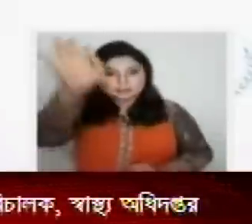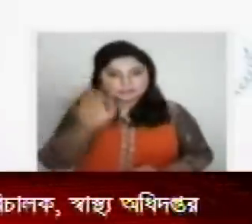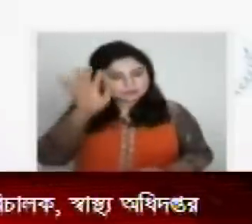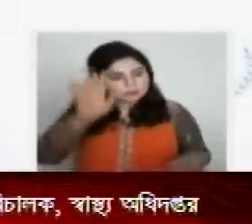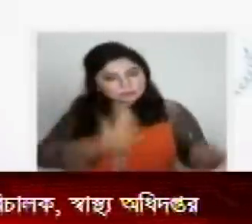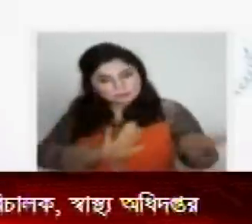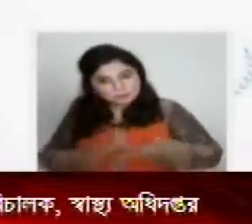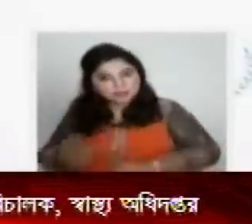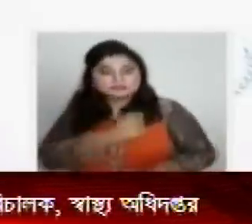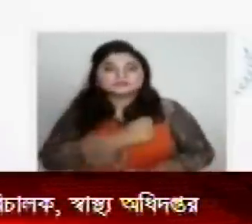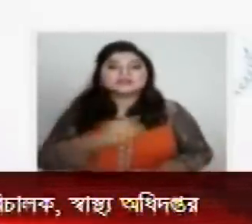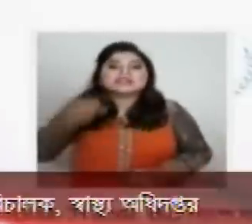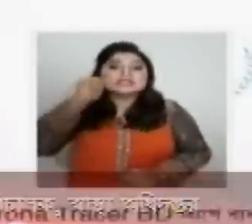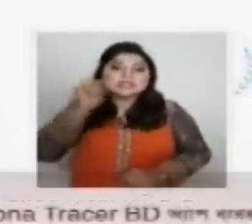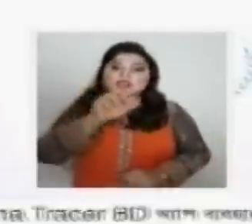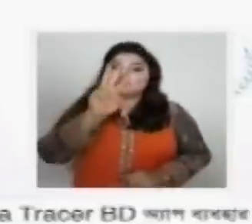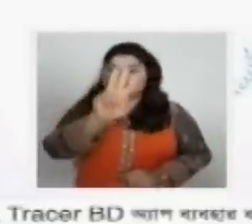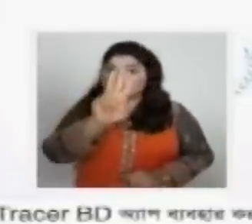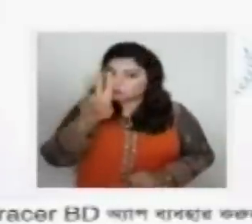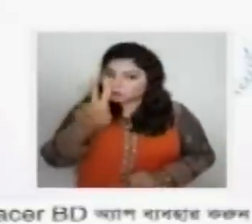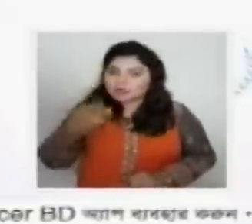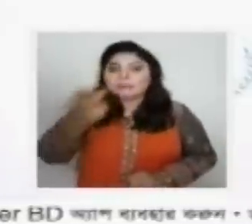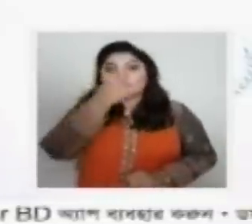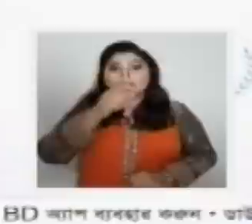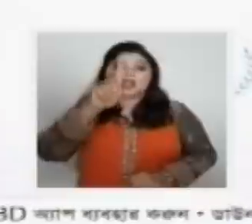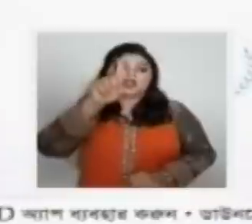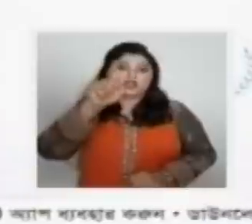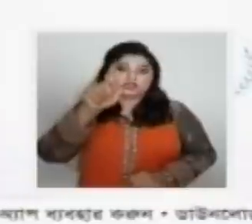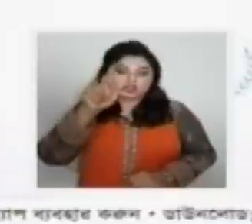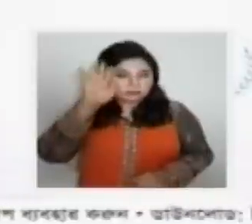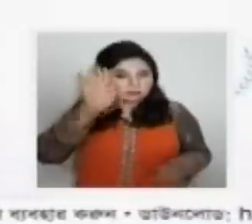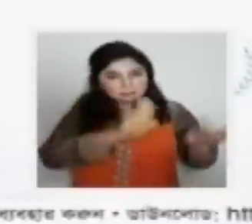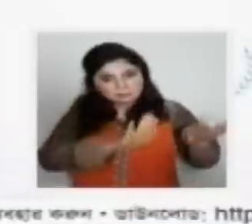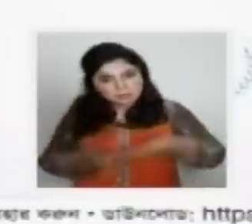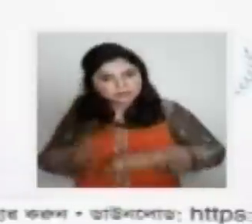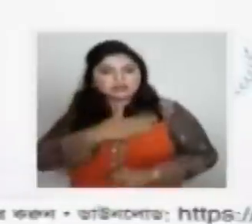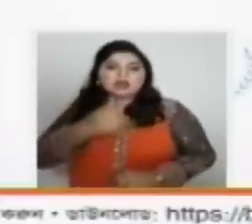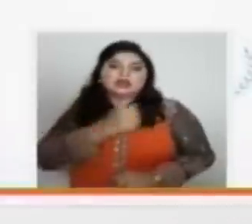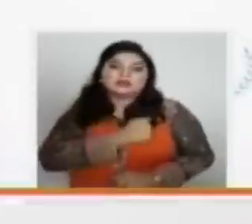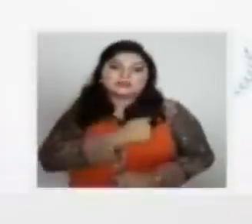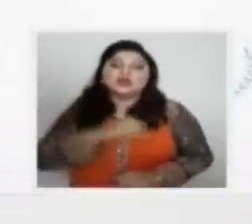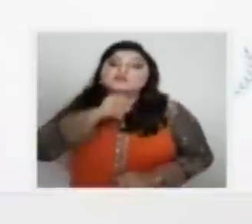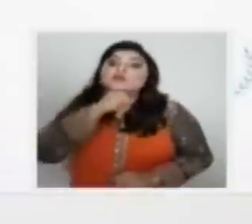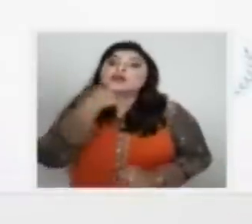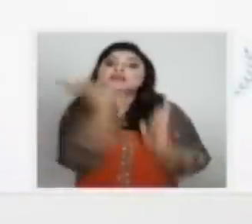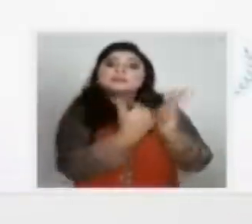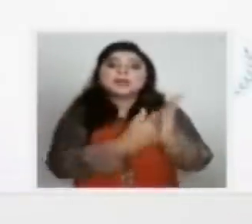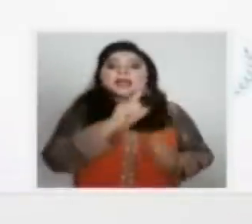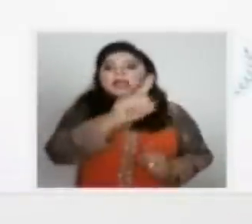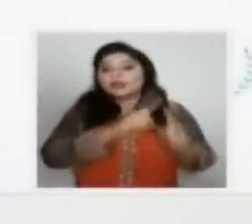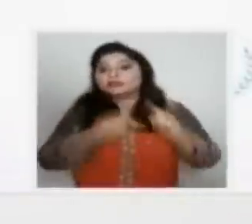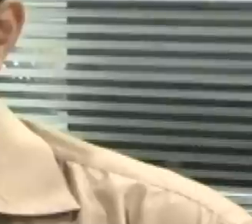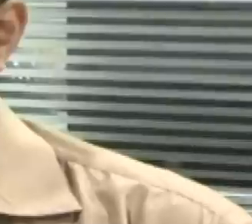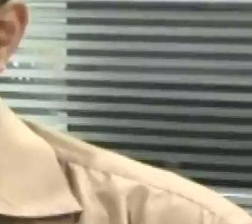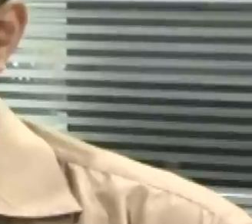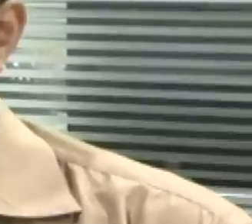শনাক্ত বিবেচনায় মৃত্যুর হার 1.26%। যারা মারা গেছেন তাদের মধ্যে পুরুষ 32 জন এবং নারী